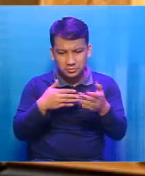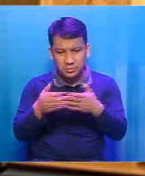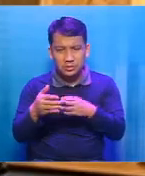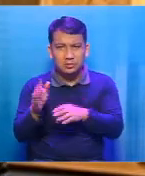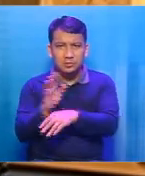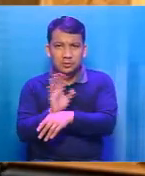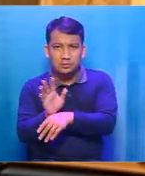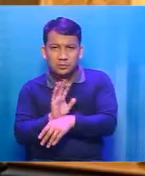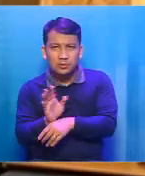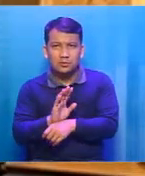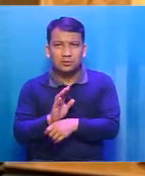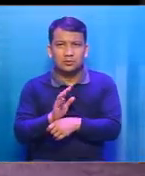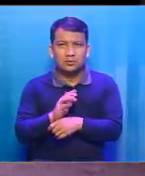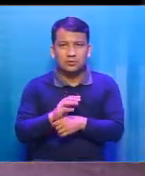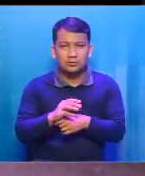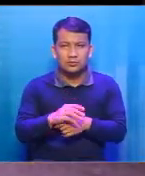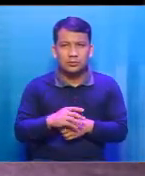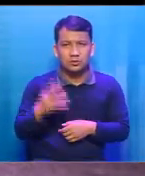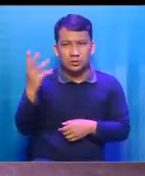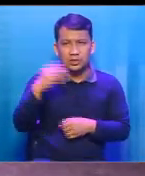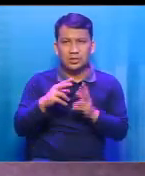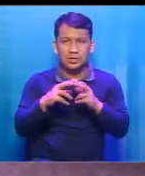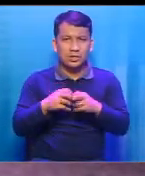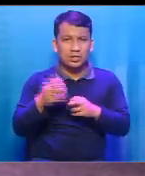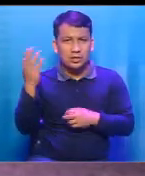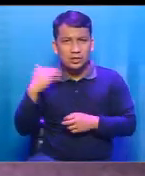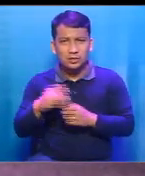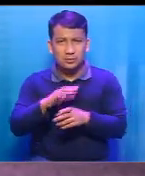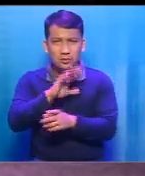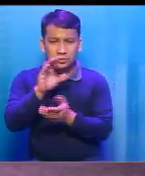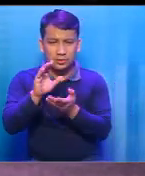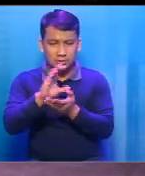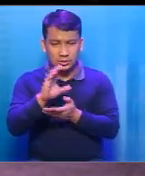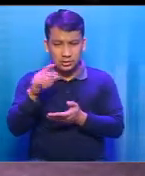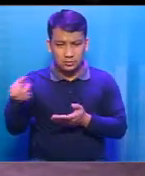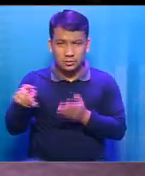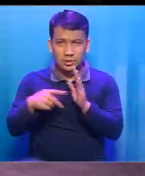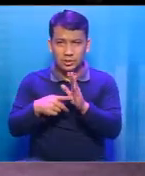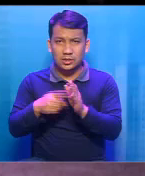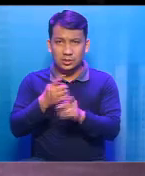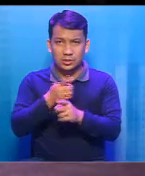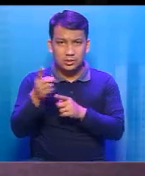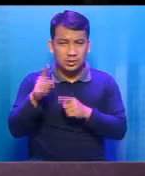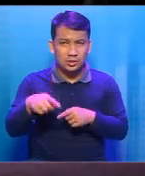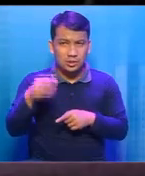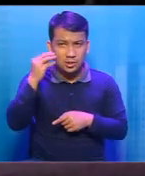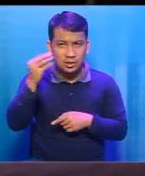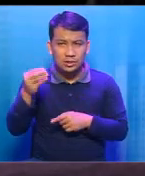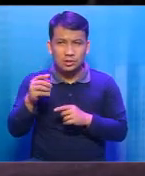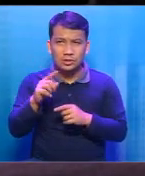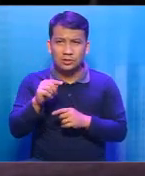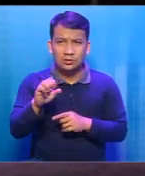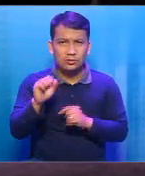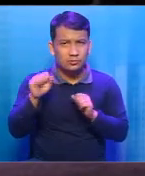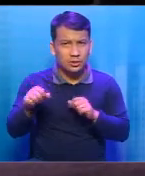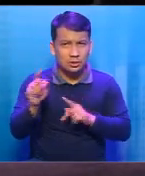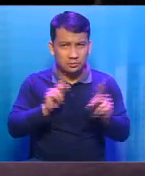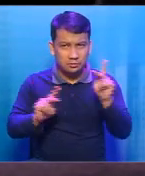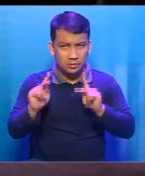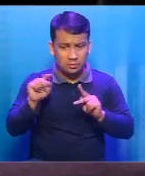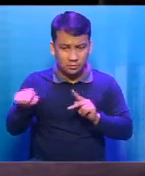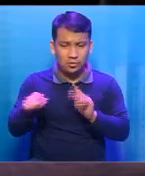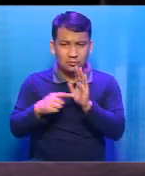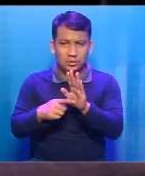palabas, stage show, vaudeville, and even during the time of the Cultural Center. Sila Director Tony Mabesa, Actor Tony Mabesa, nagpe-perform